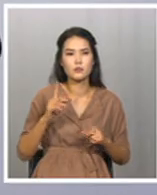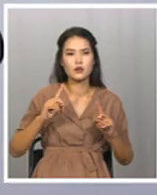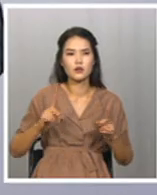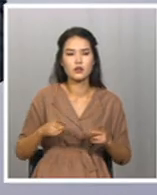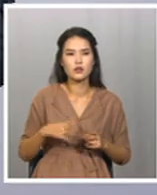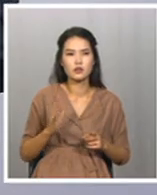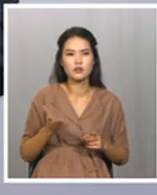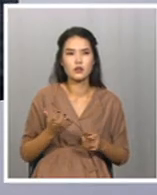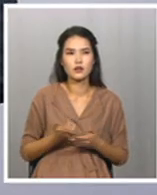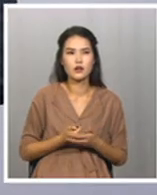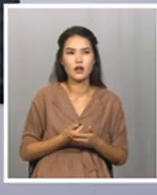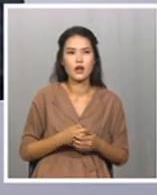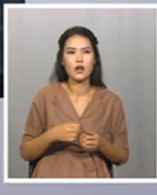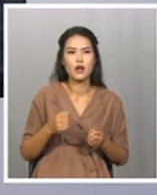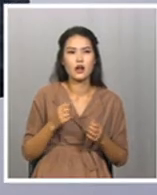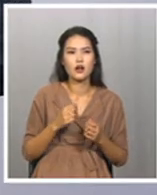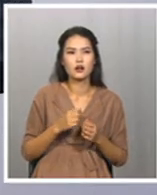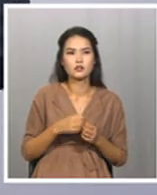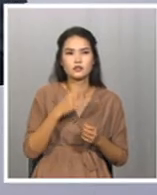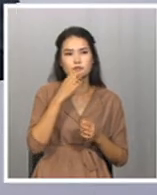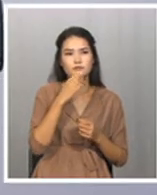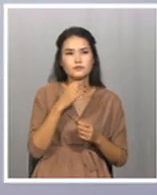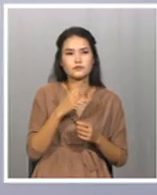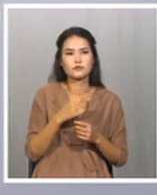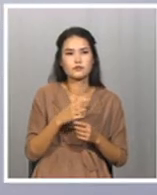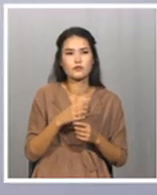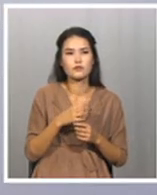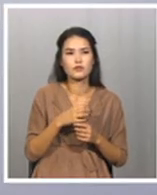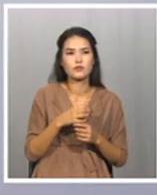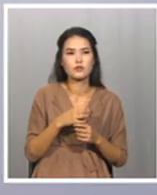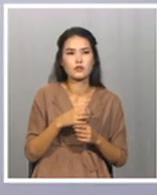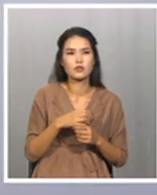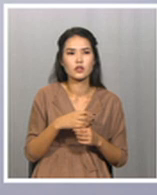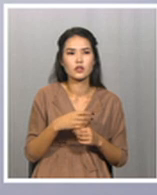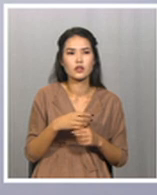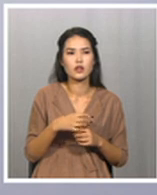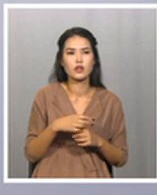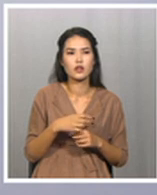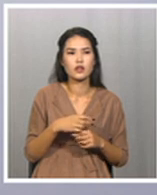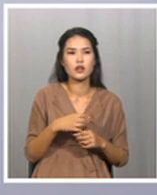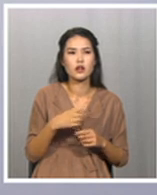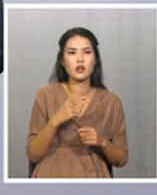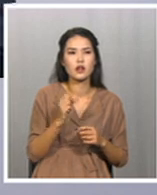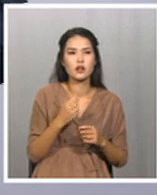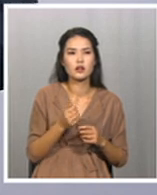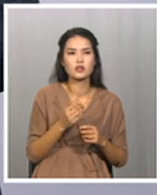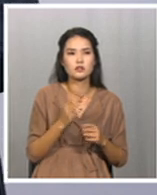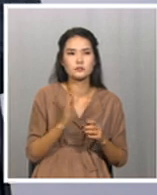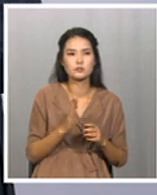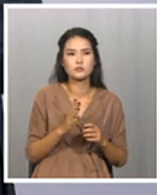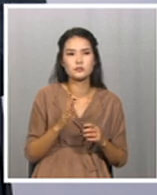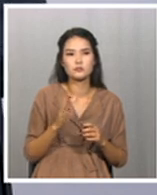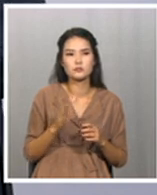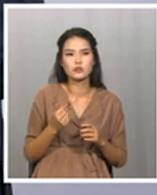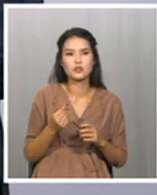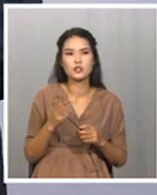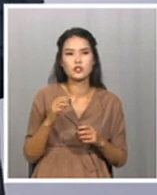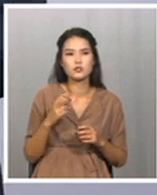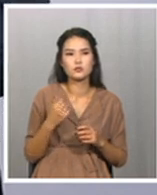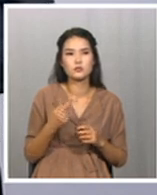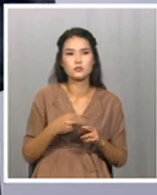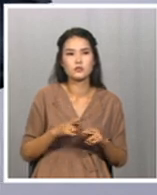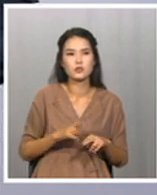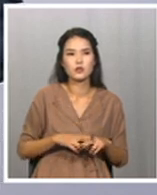көрсетеміз. Бұл бөлшектің алымы. A бізде 1 болса, b синус x. Яғни, бір азайтылған синус